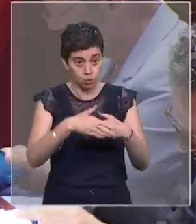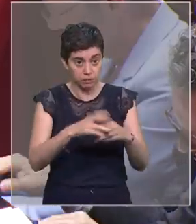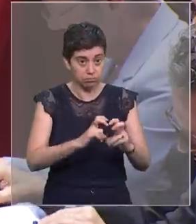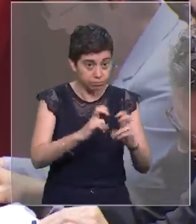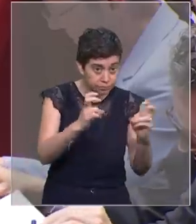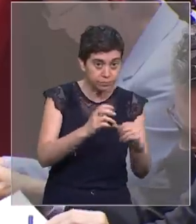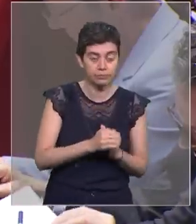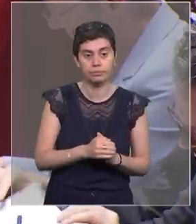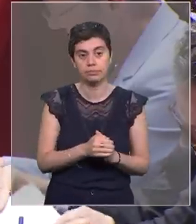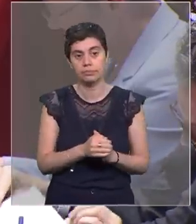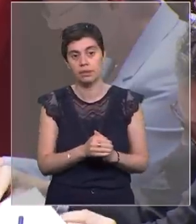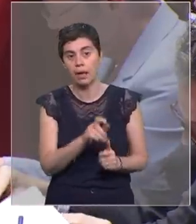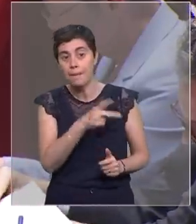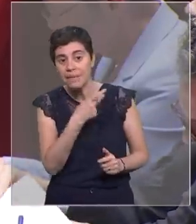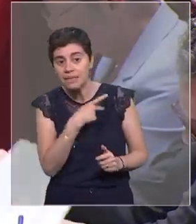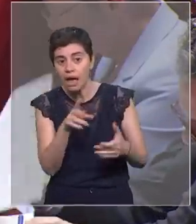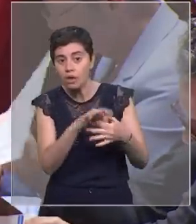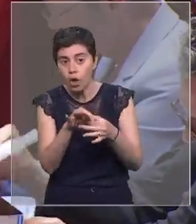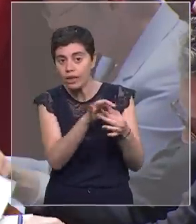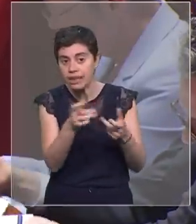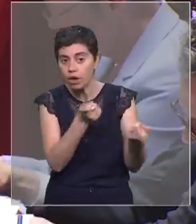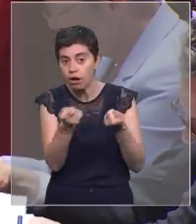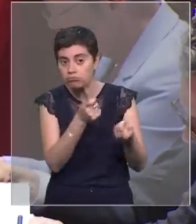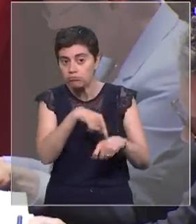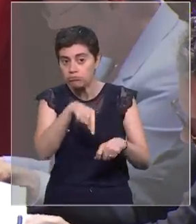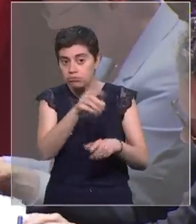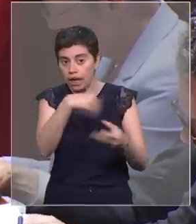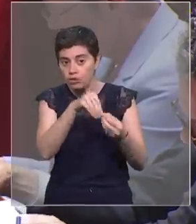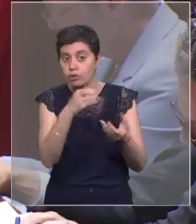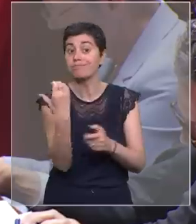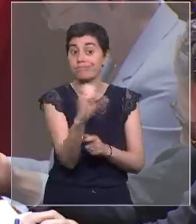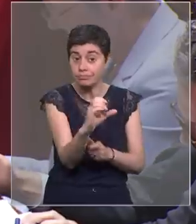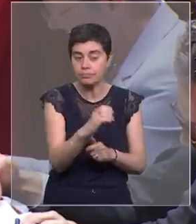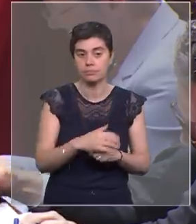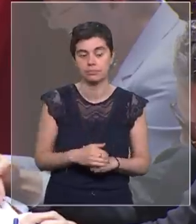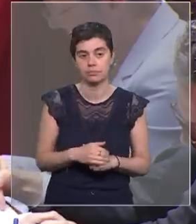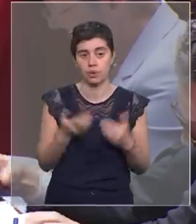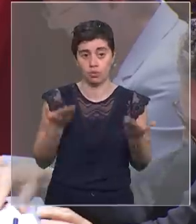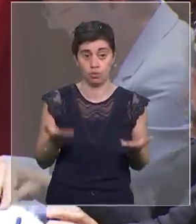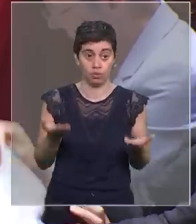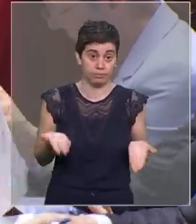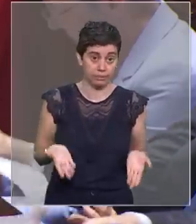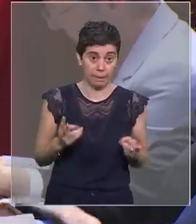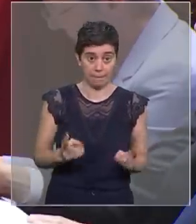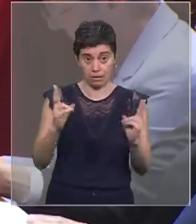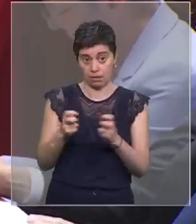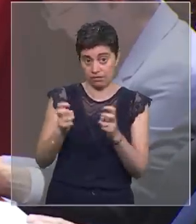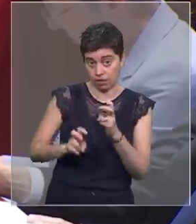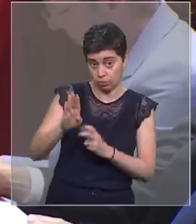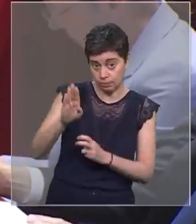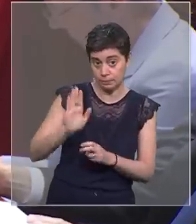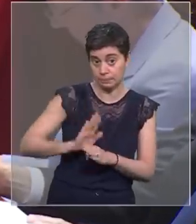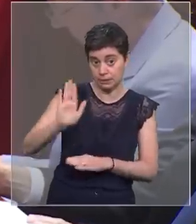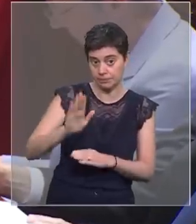aussi des temps de médecins coordonnateurs dans ces établissements qui étaient nécessaires. Il s'avère qu'aujourd'hui, dans une période d'inflation, la